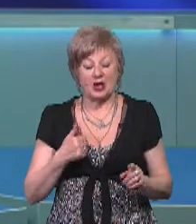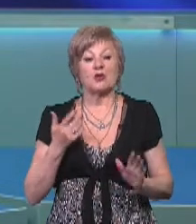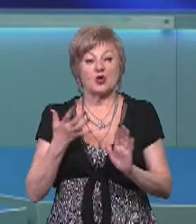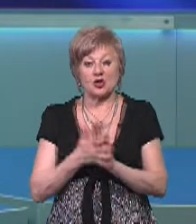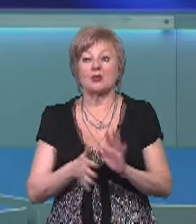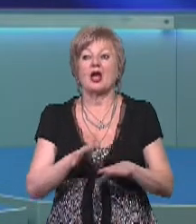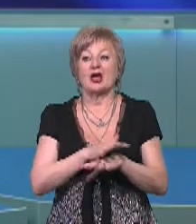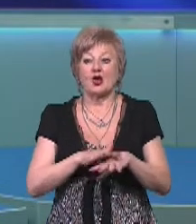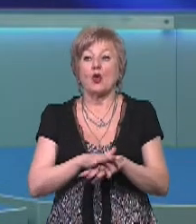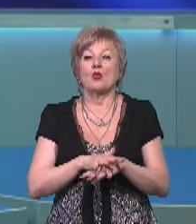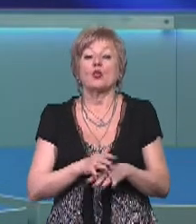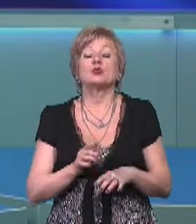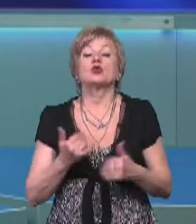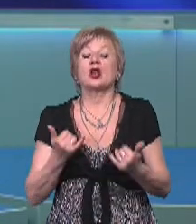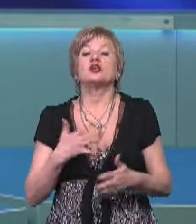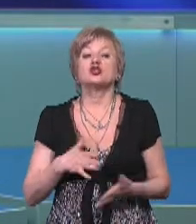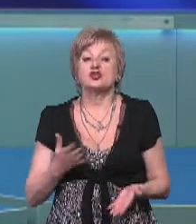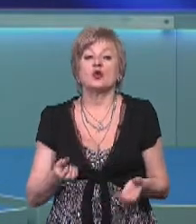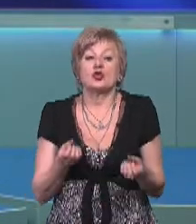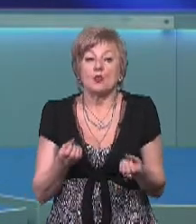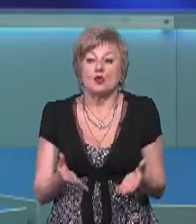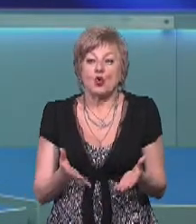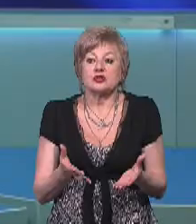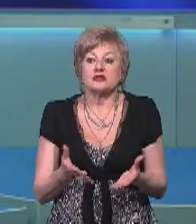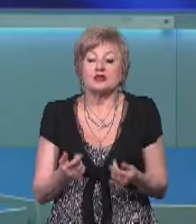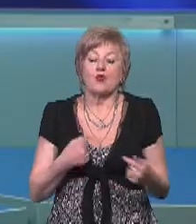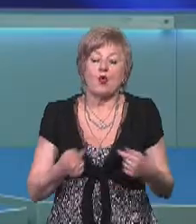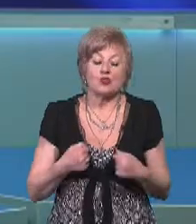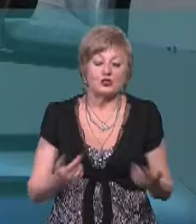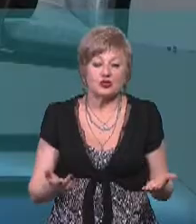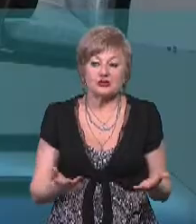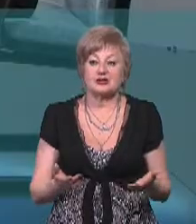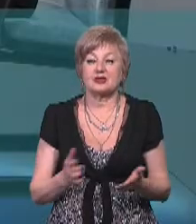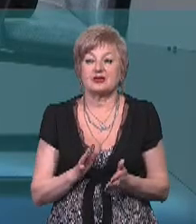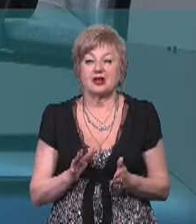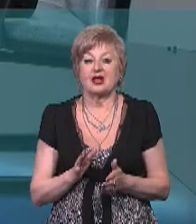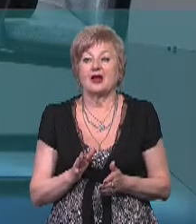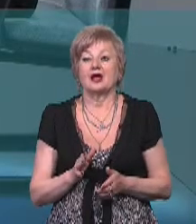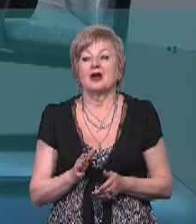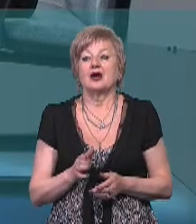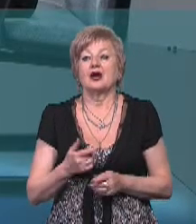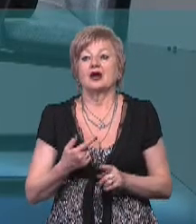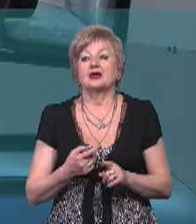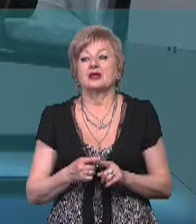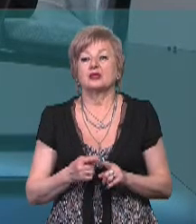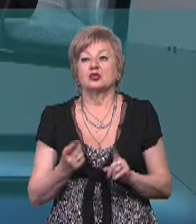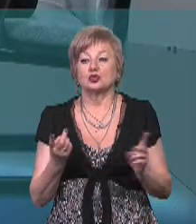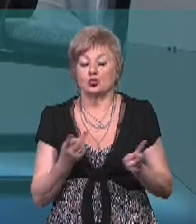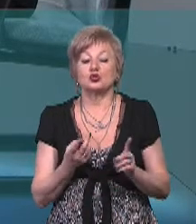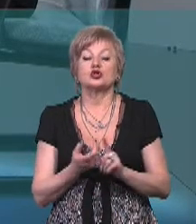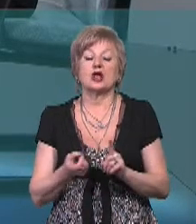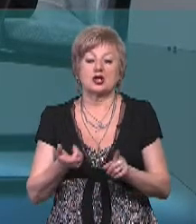що громади, вони заради чого об'єднуються? Не просто, щоб помучитися, щось там собі трошки поміняти,